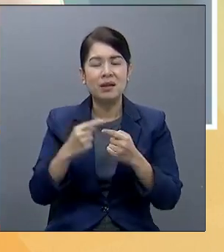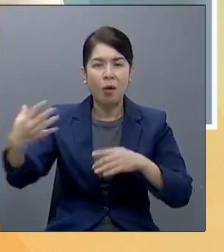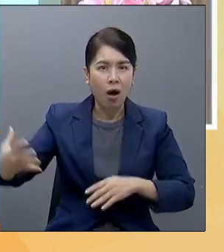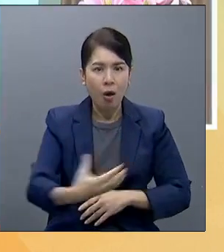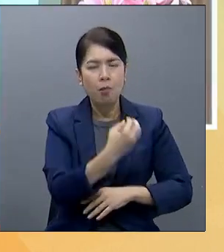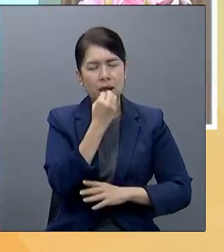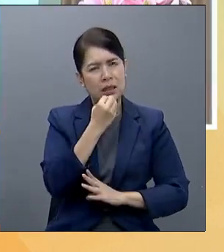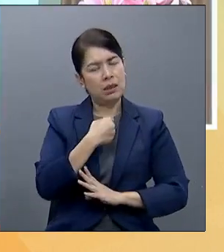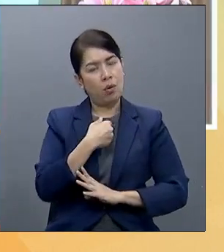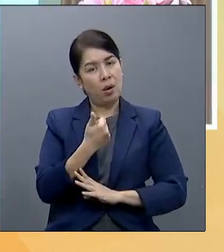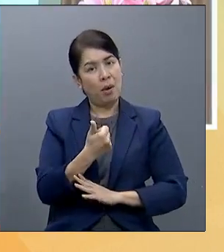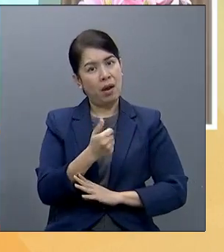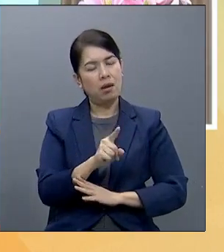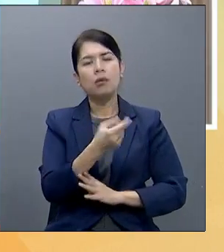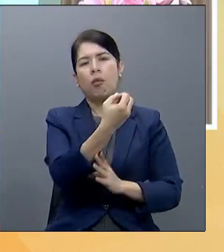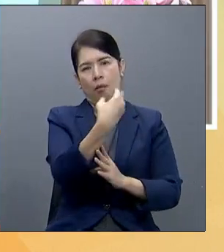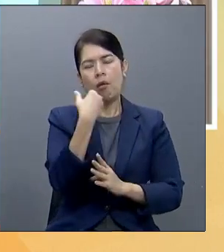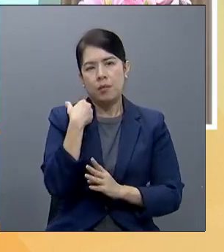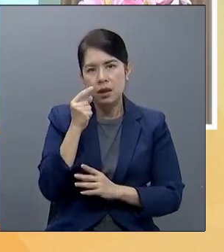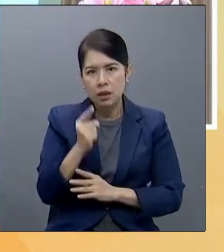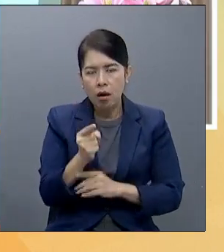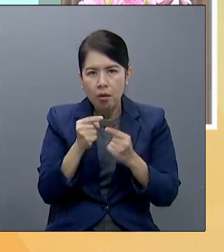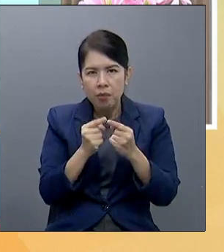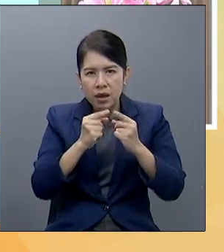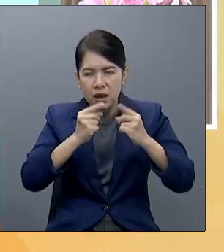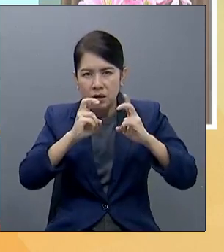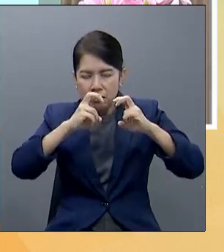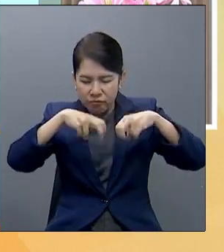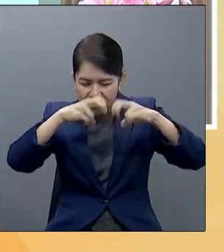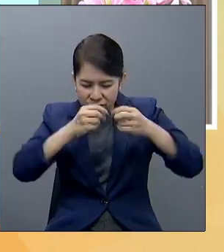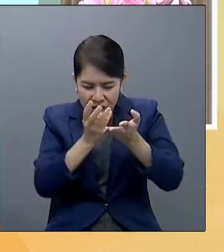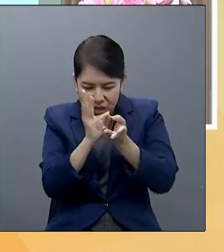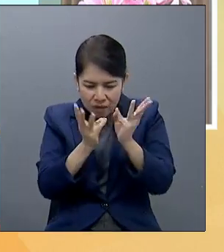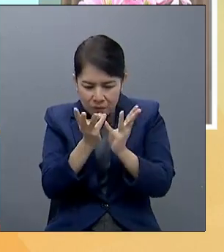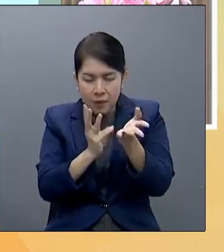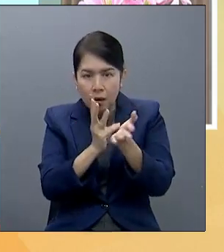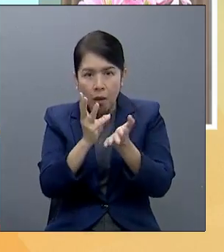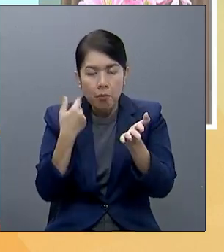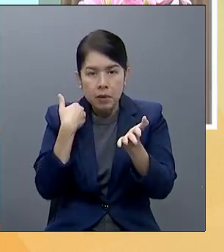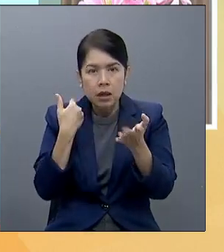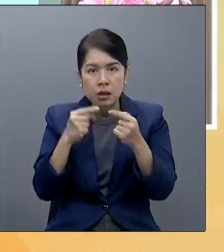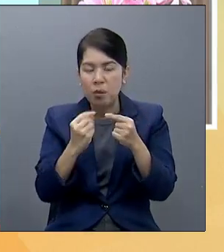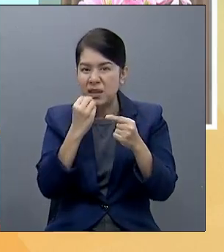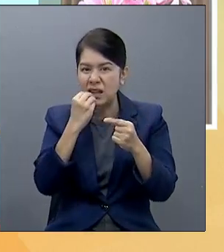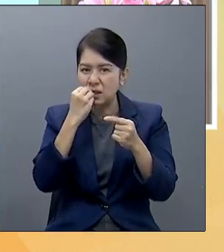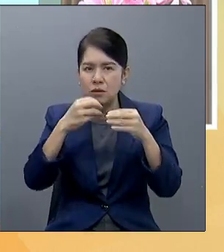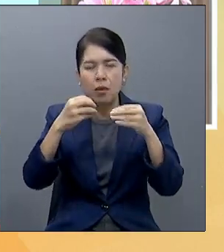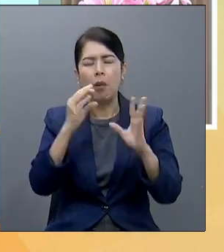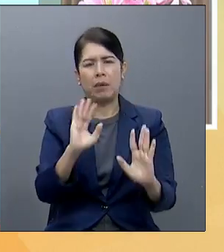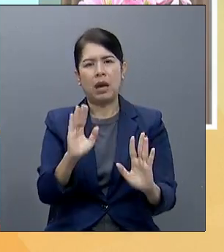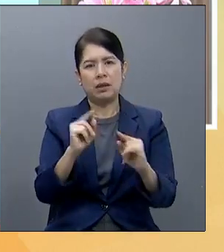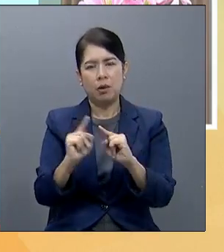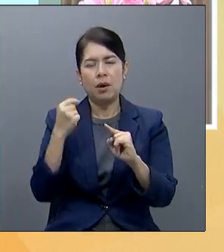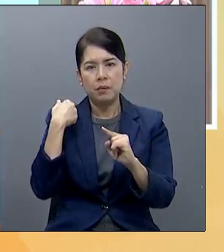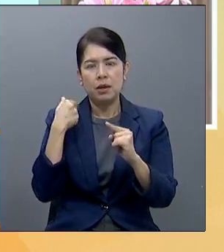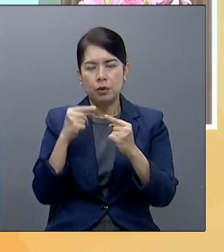ารย์เบียร์บอกว่าเขาต้องสกัดนะคุณผู้ชมไม่ได้หมายความว่ากินแล้วคือต้องกินปริมาณเยอะแค่ไหนคือตอนนี้ข้อมูลก็ยังไม่ชัดด้วยแต่มันมีสารที่อ